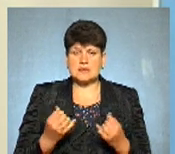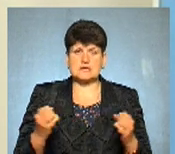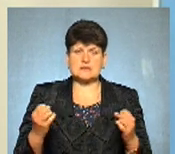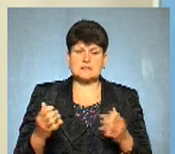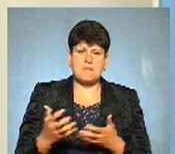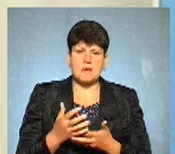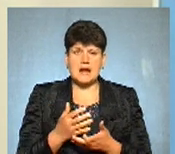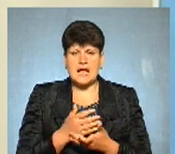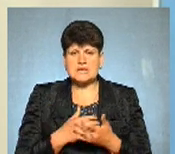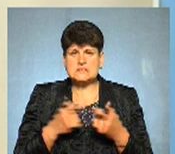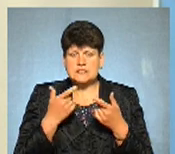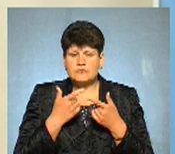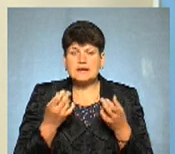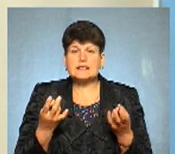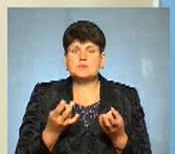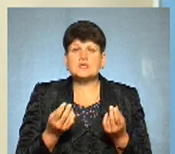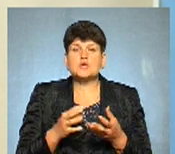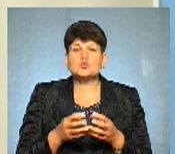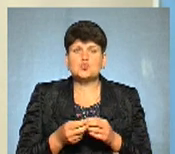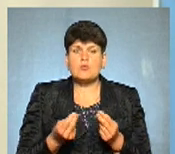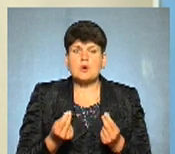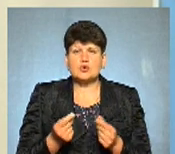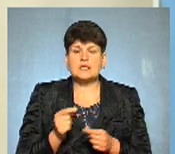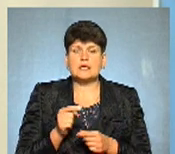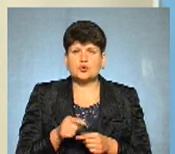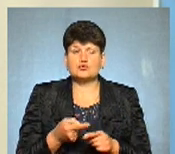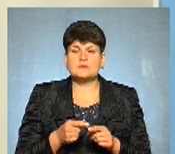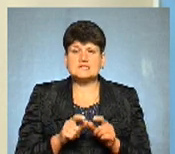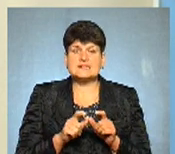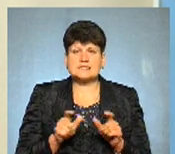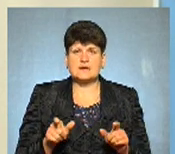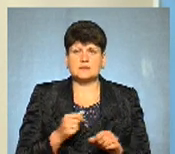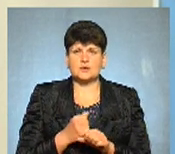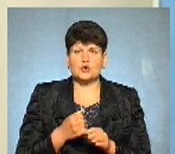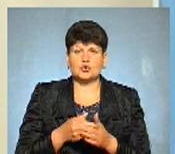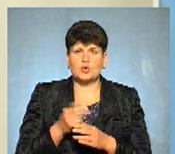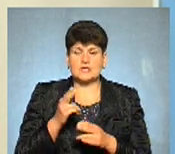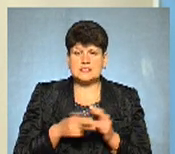вся інформація, яка необхідна сума коштів для того, щоб даний заклад функціонував до кінця